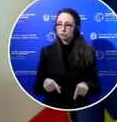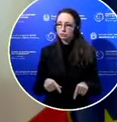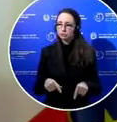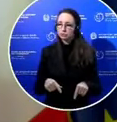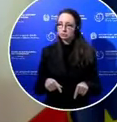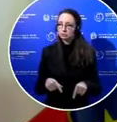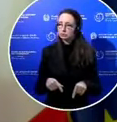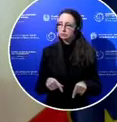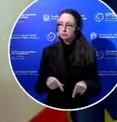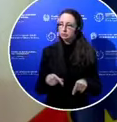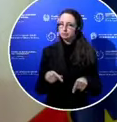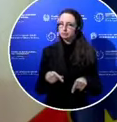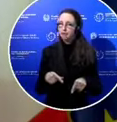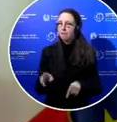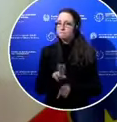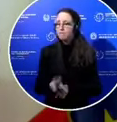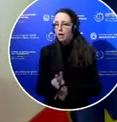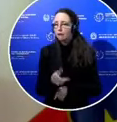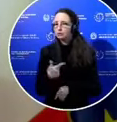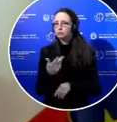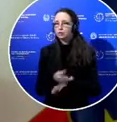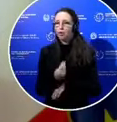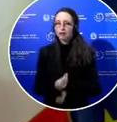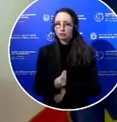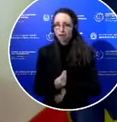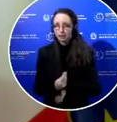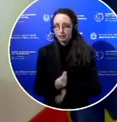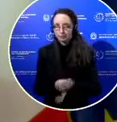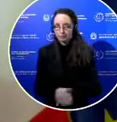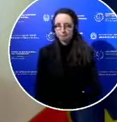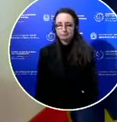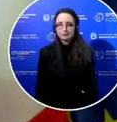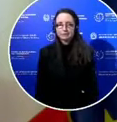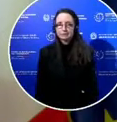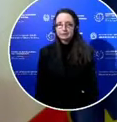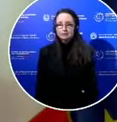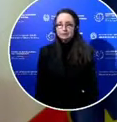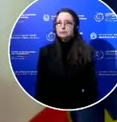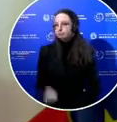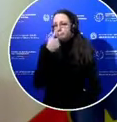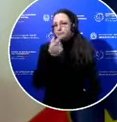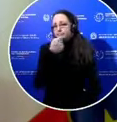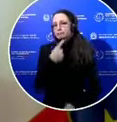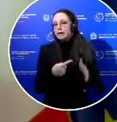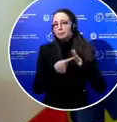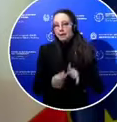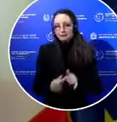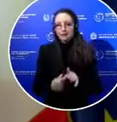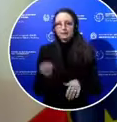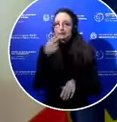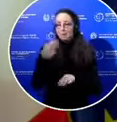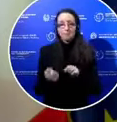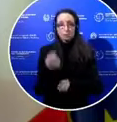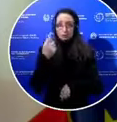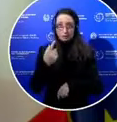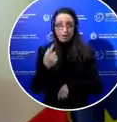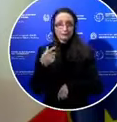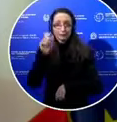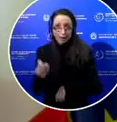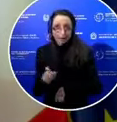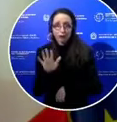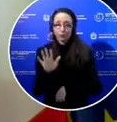Potrebbe chiedersi qualcuno. Le dipendenze sono un grande tema, certo non solo italiano, che compromette la